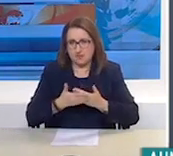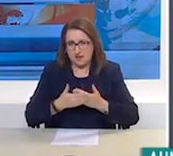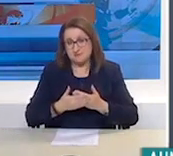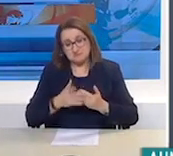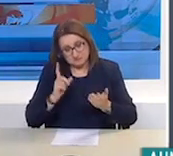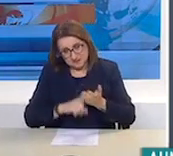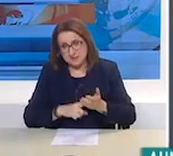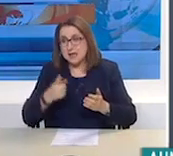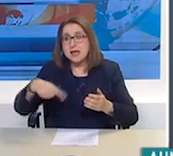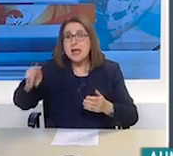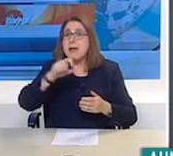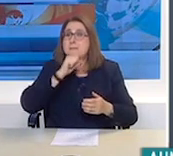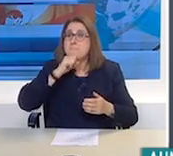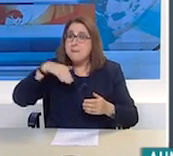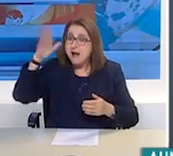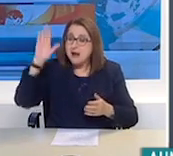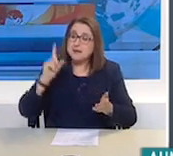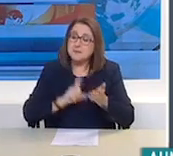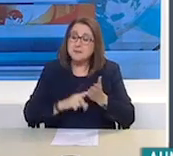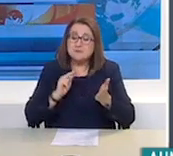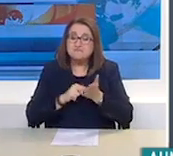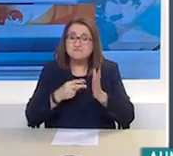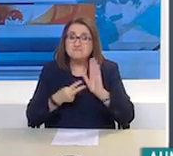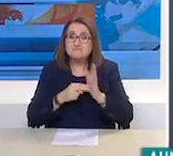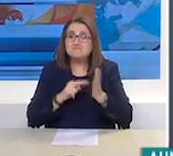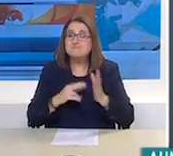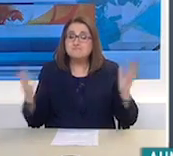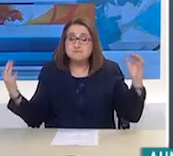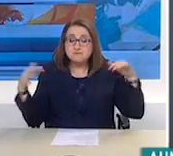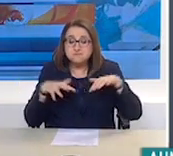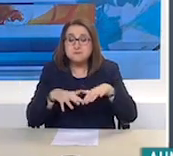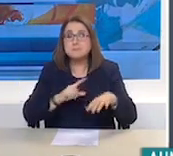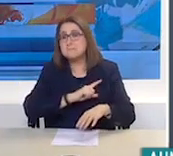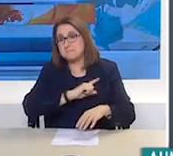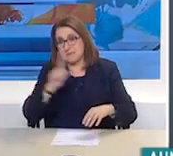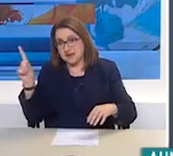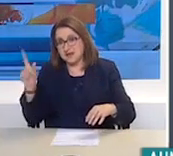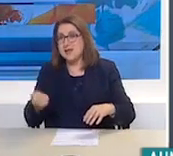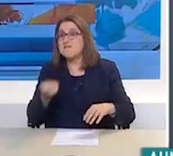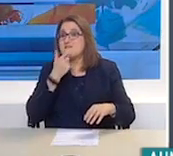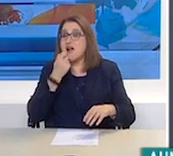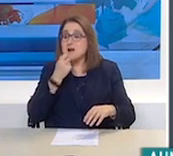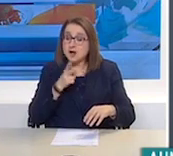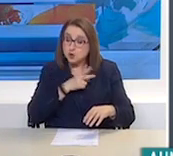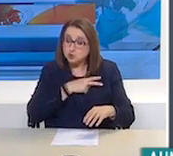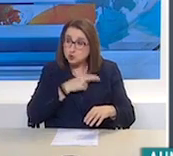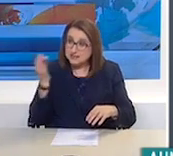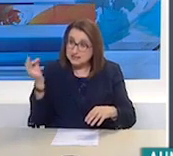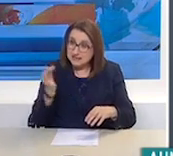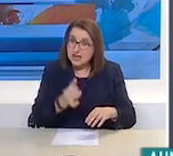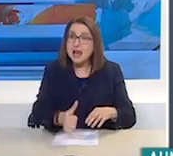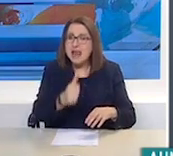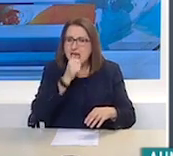μέτρα που έχουν αναφερθεί πολλές φορές και κυρίως να αποφεύγουν τον συνωστισμό, να παίρνουν σωστά τα φάρμακά τους, να είναι